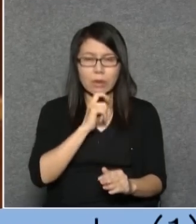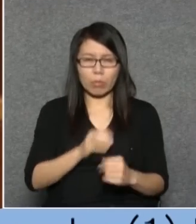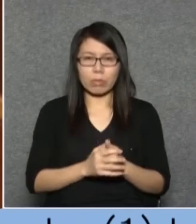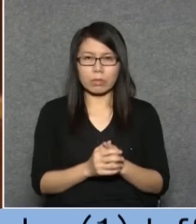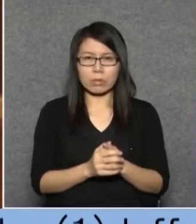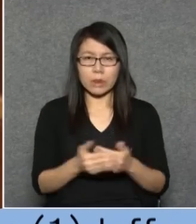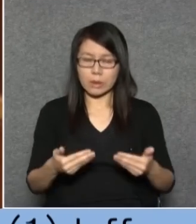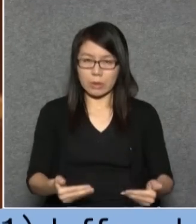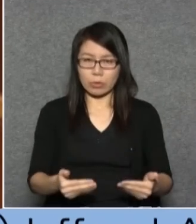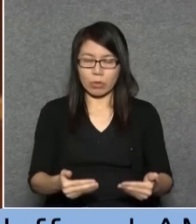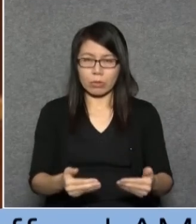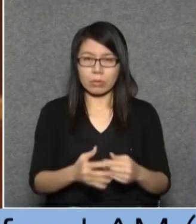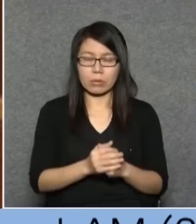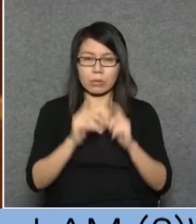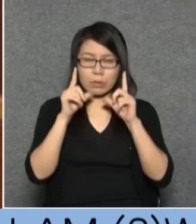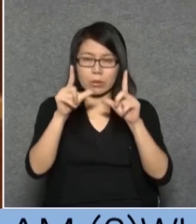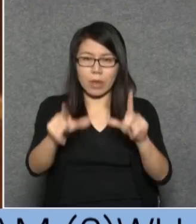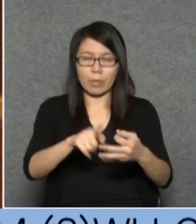我現在答郭榮亨。